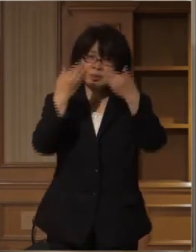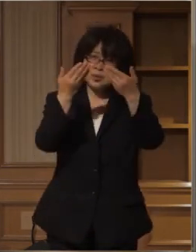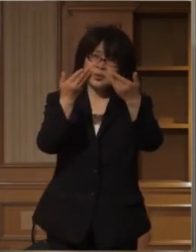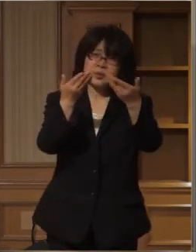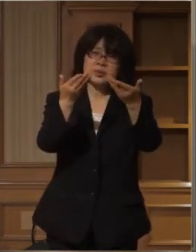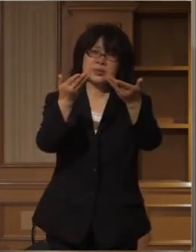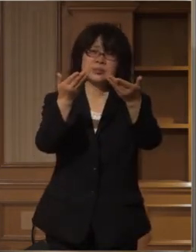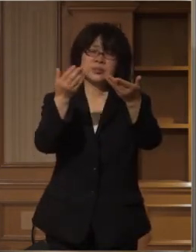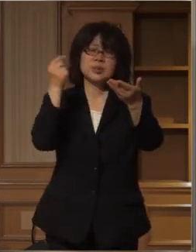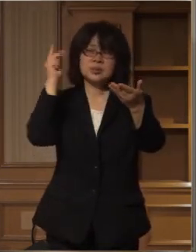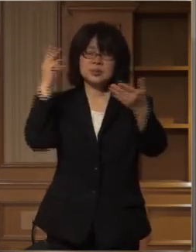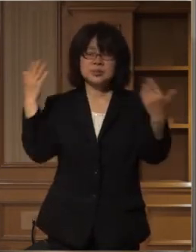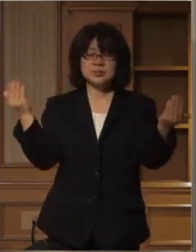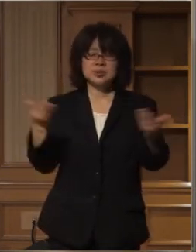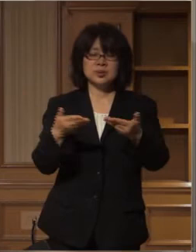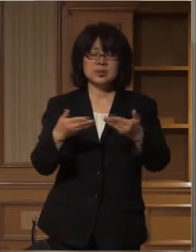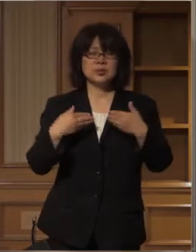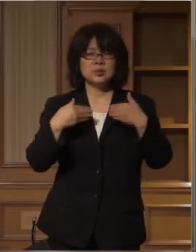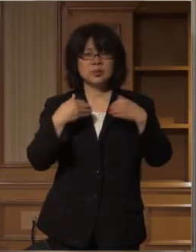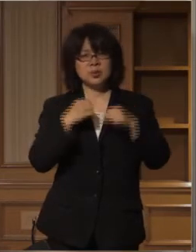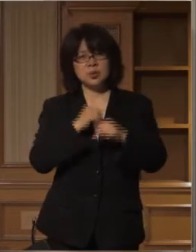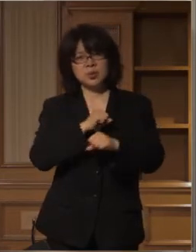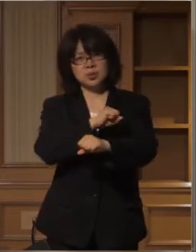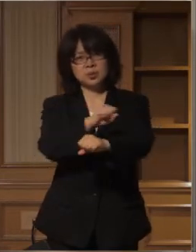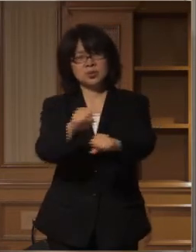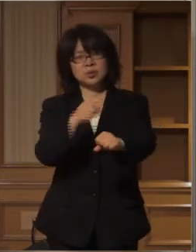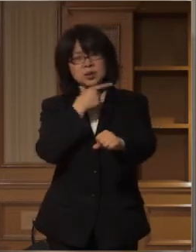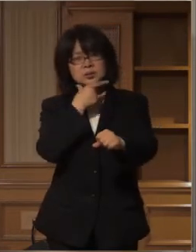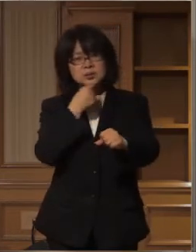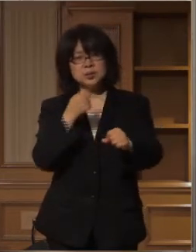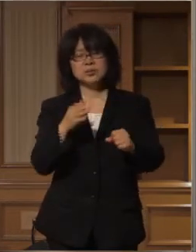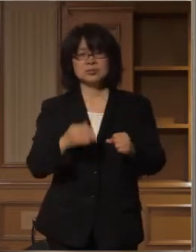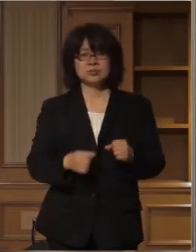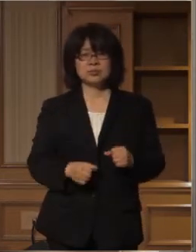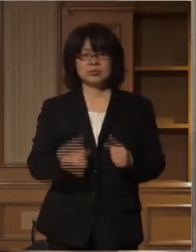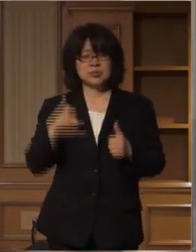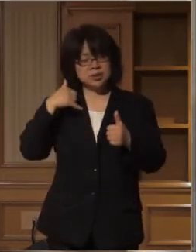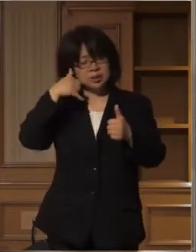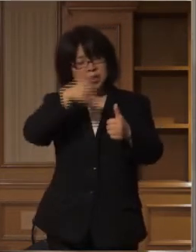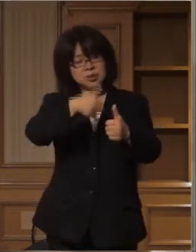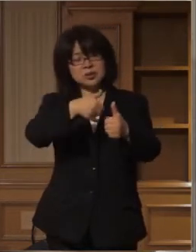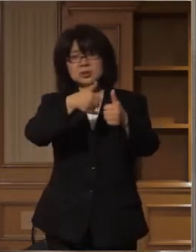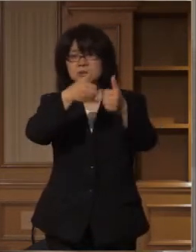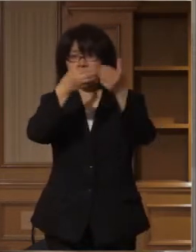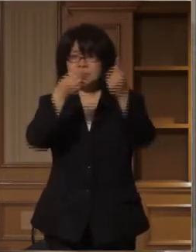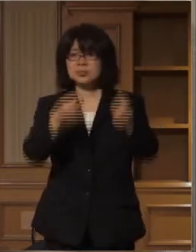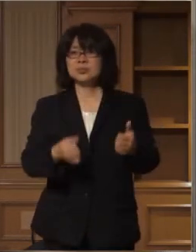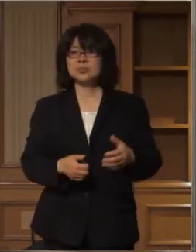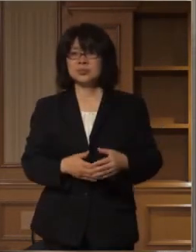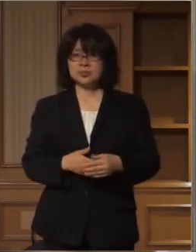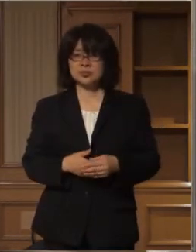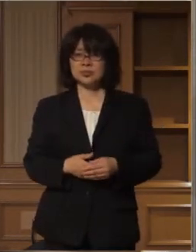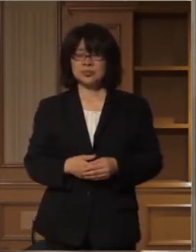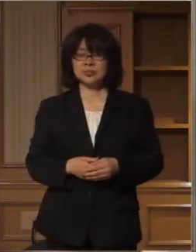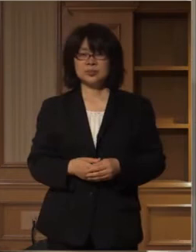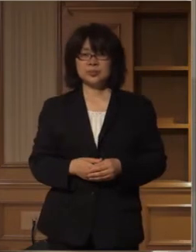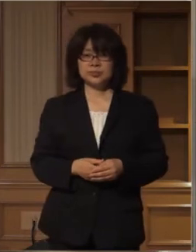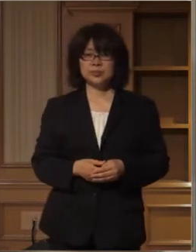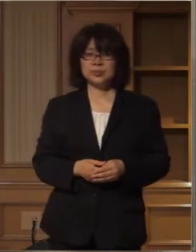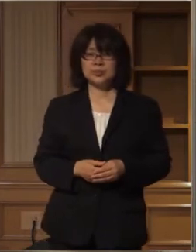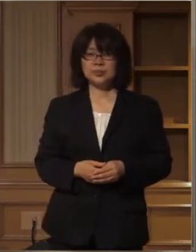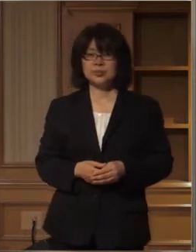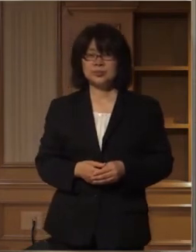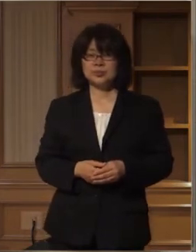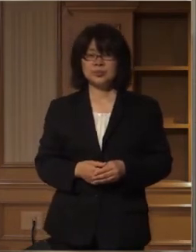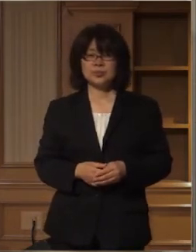会を紹介してくださいっていう電話をしたんですね。そしたらですね、普通そういうのがあったら